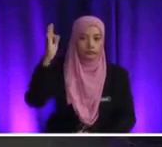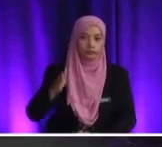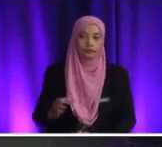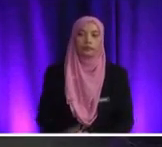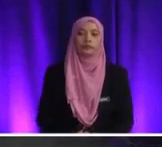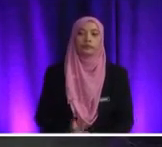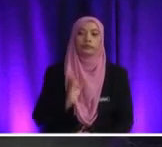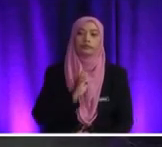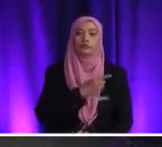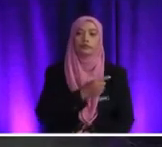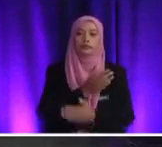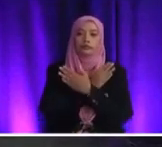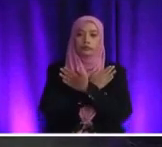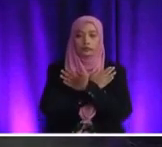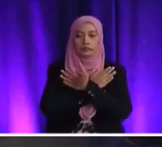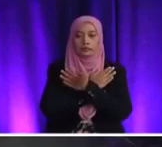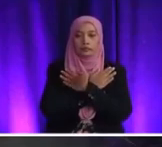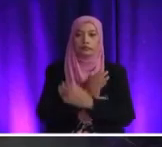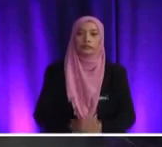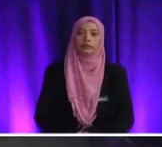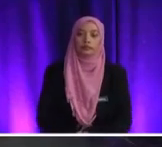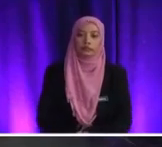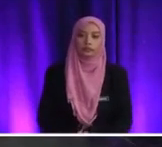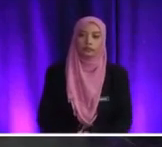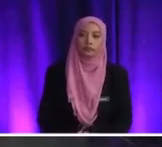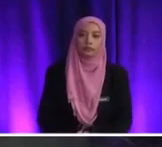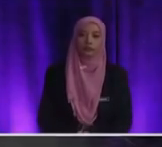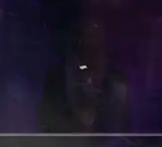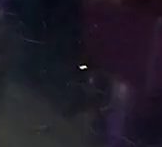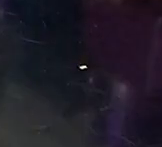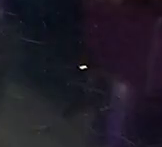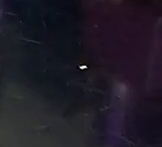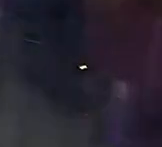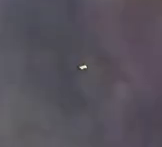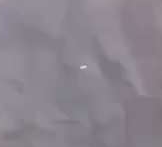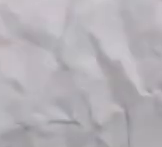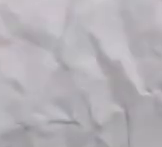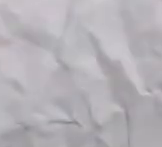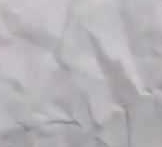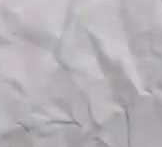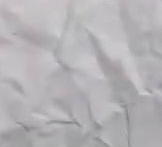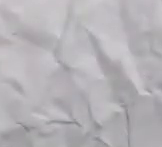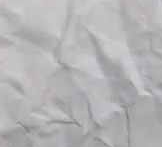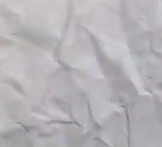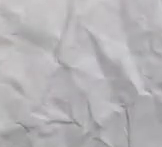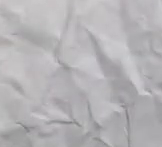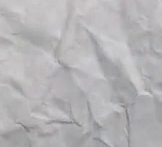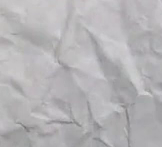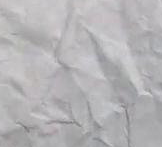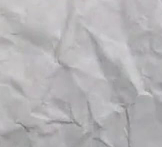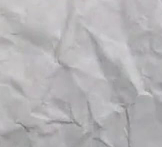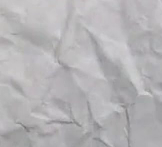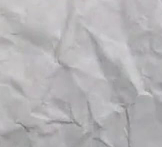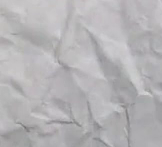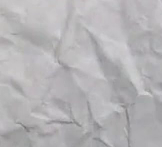duduk kita kembali selepas ini identify happy 10 Puput mu